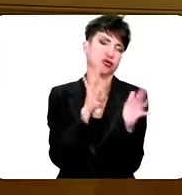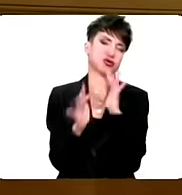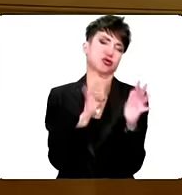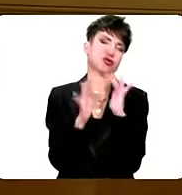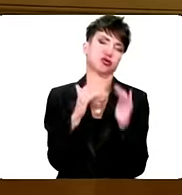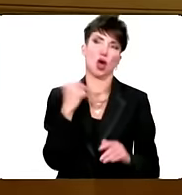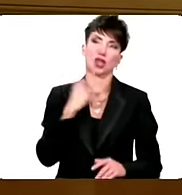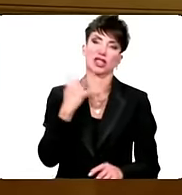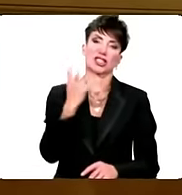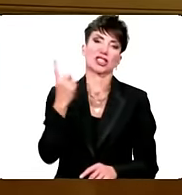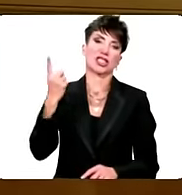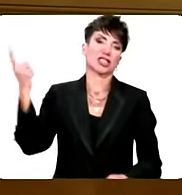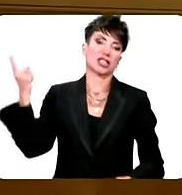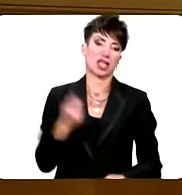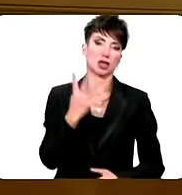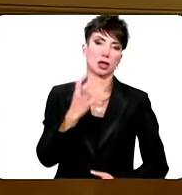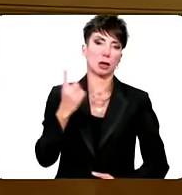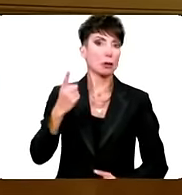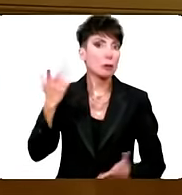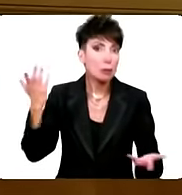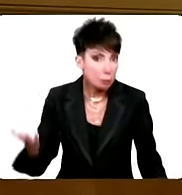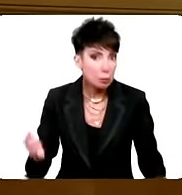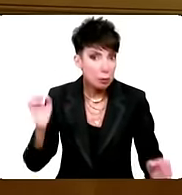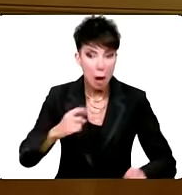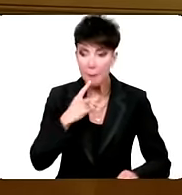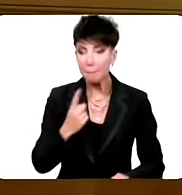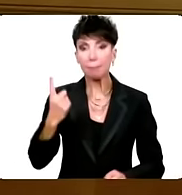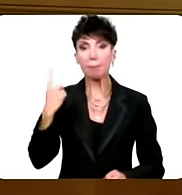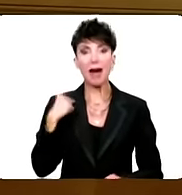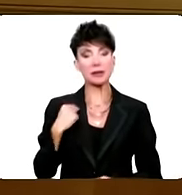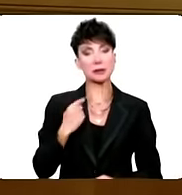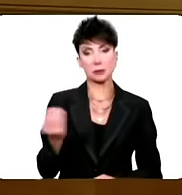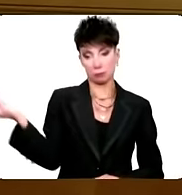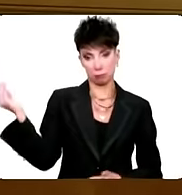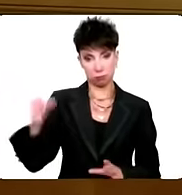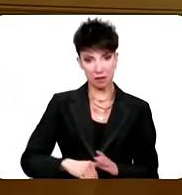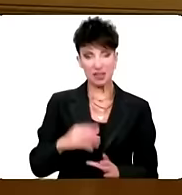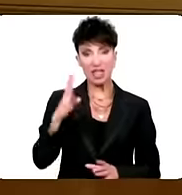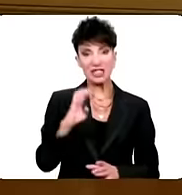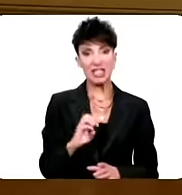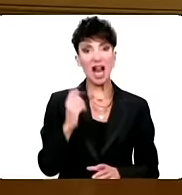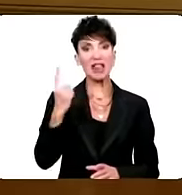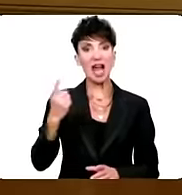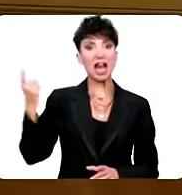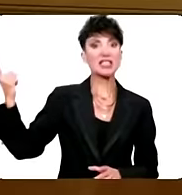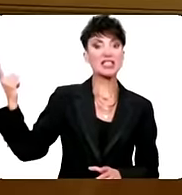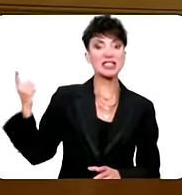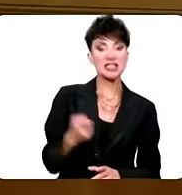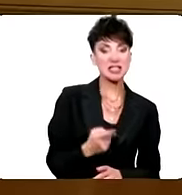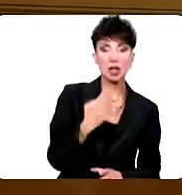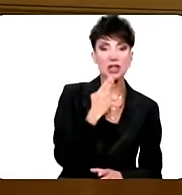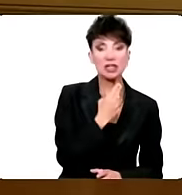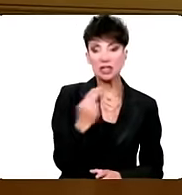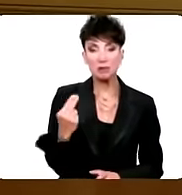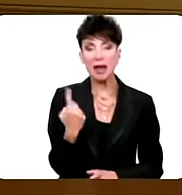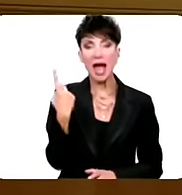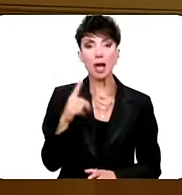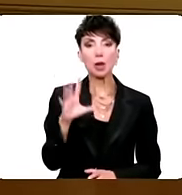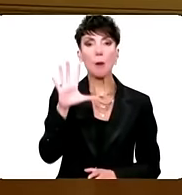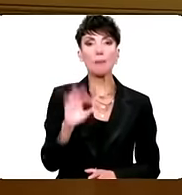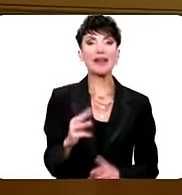ήταν ένα ποσοστό που μας έδωσε ο ελληνικός λαός σε μια χρονική στιγμή. Το 41% είναι 158 έδρες. Είναι η κοινοβουλευτική μας